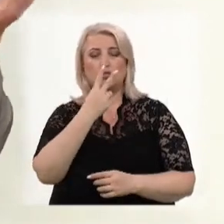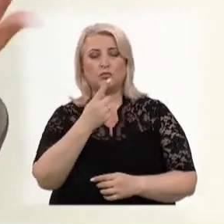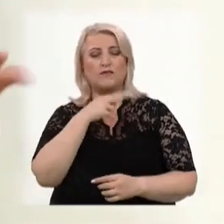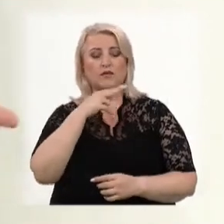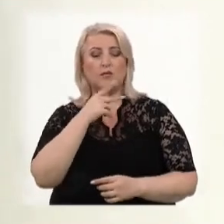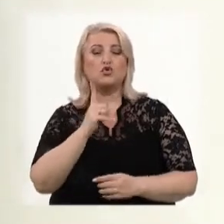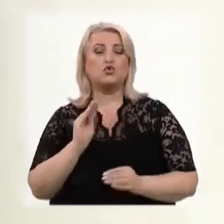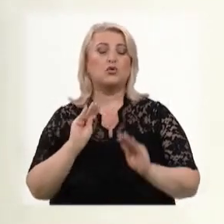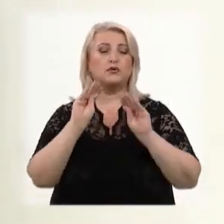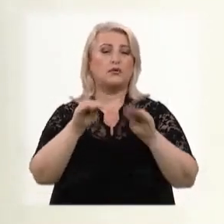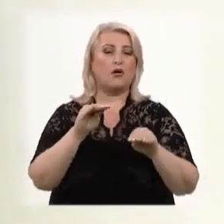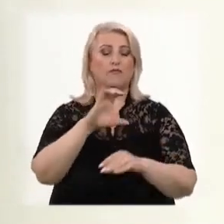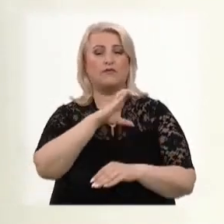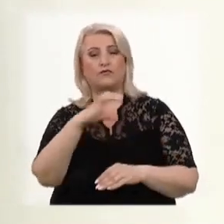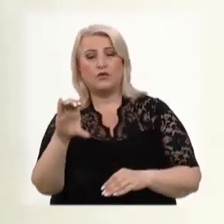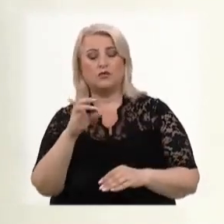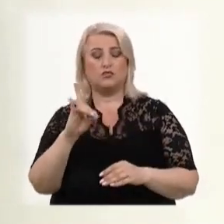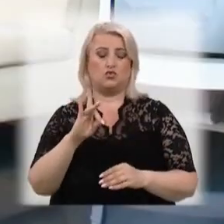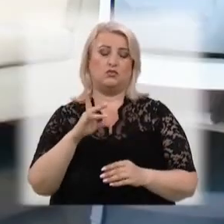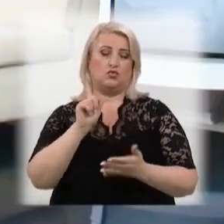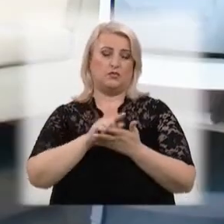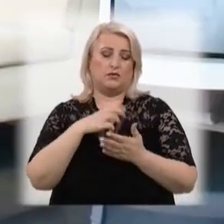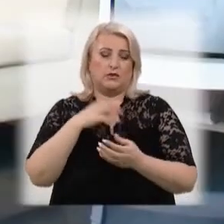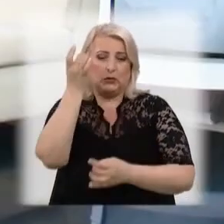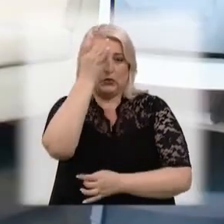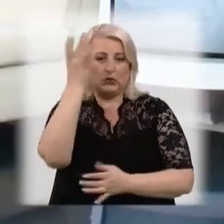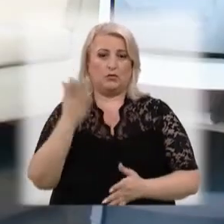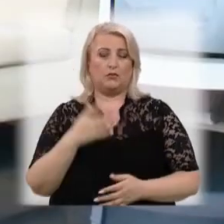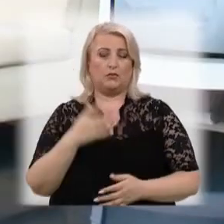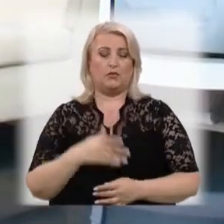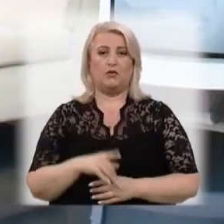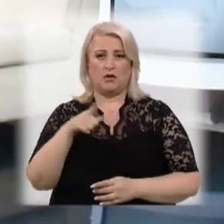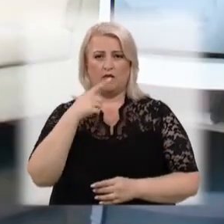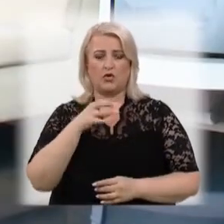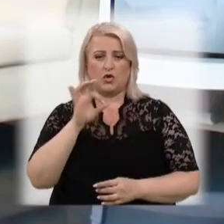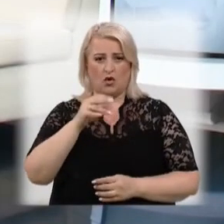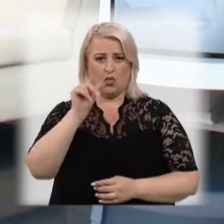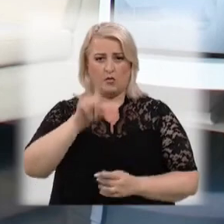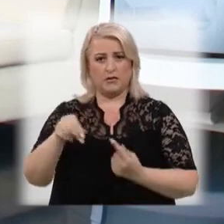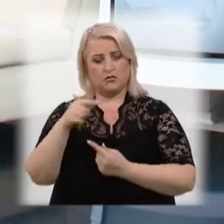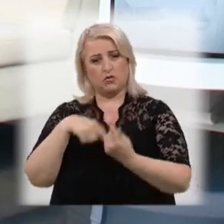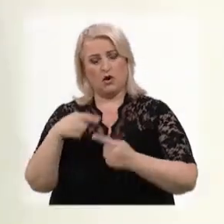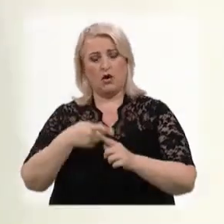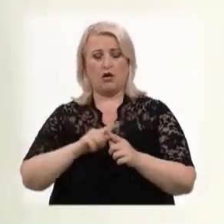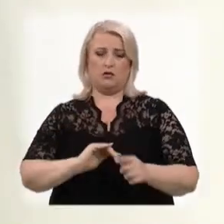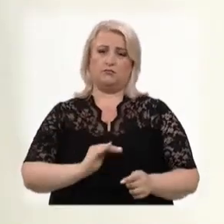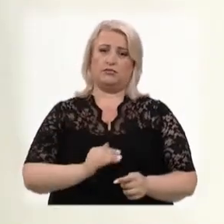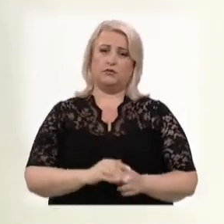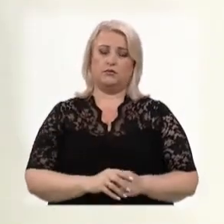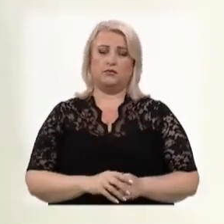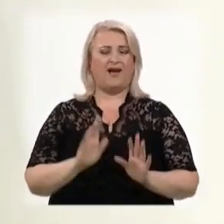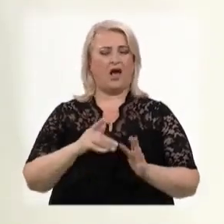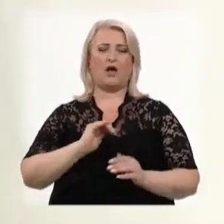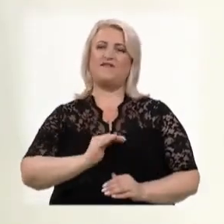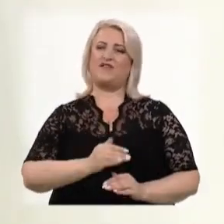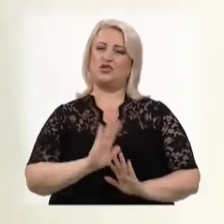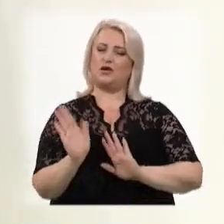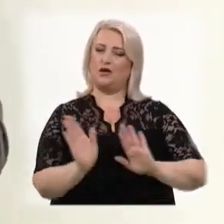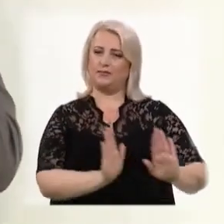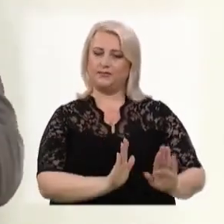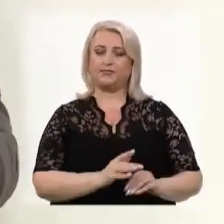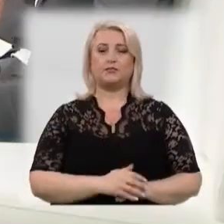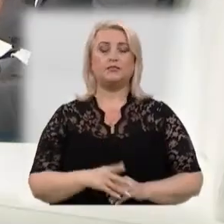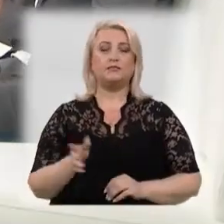o viziune ce vrei tu de la un loc la vorbești de despre antreprenor ca și persoană fizică sau de pagina față ca fizică cum cade să